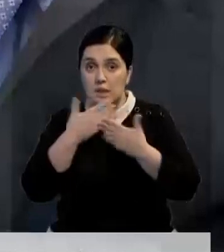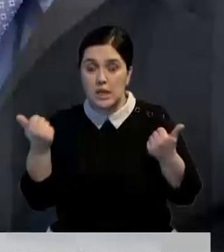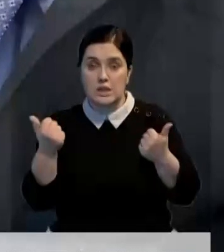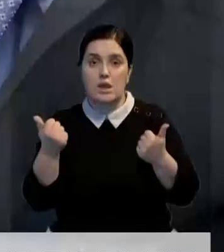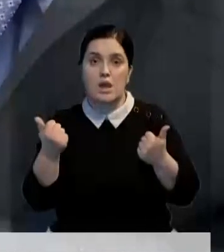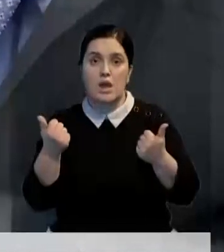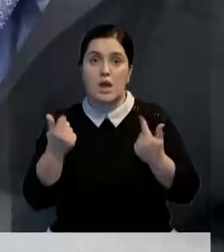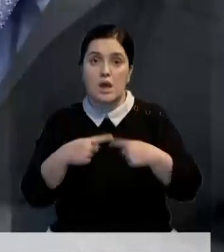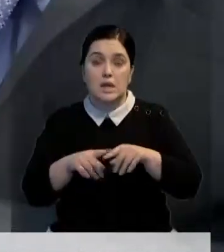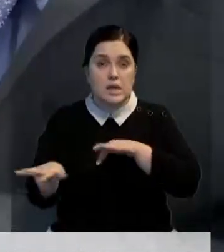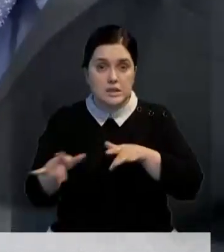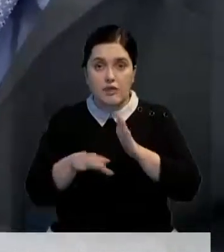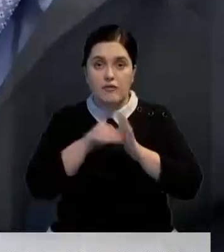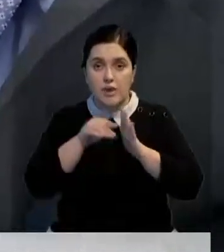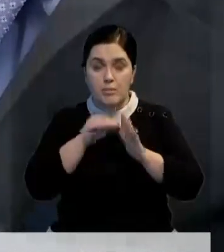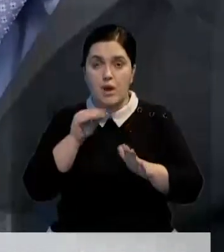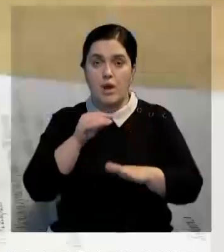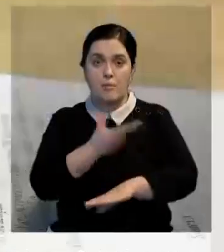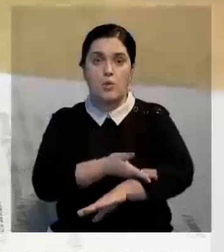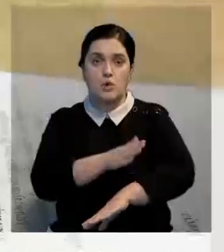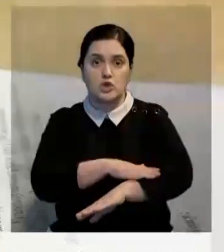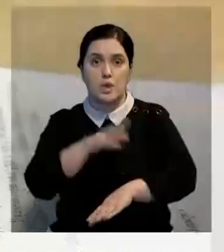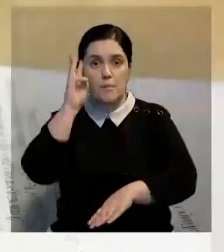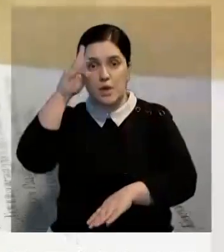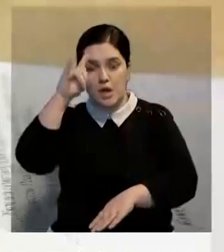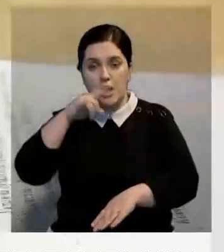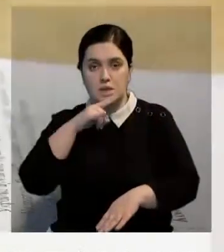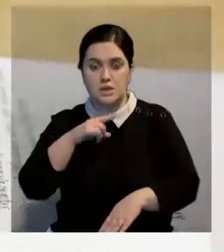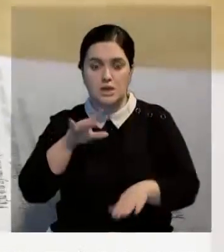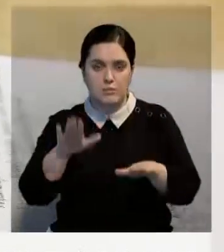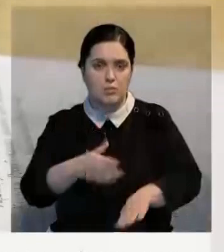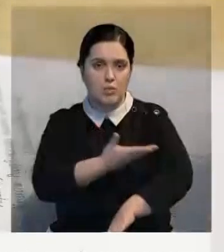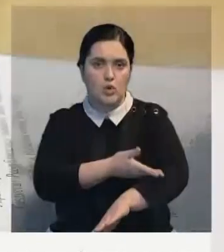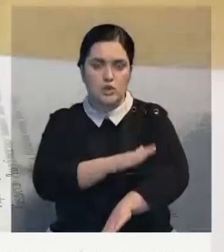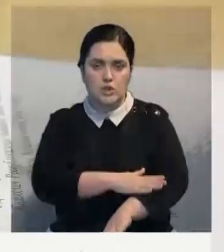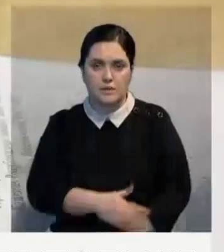стране. Непосредственно организацией выборов в Варшаве занимается посольство Казахстана в Польше.